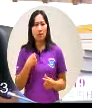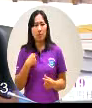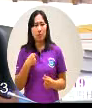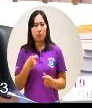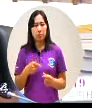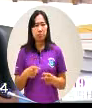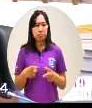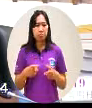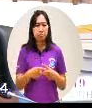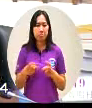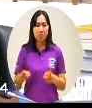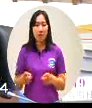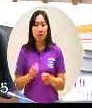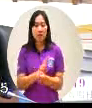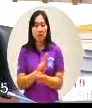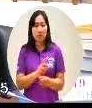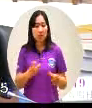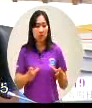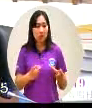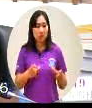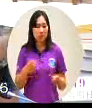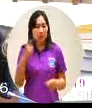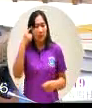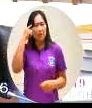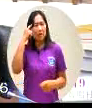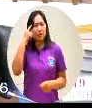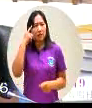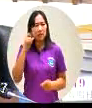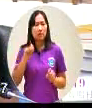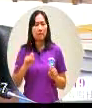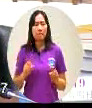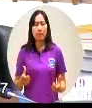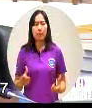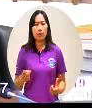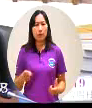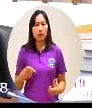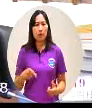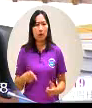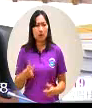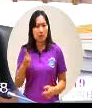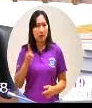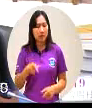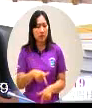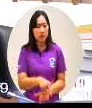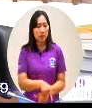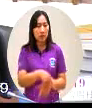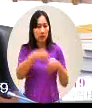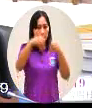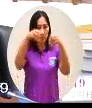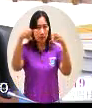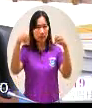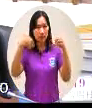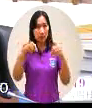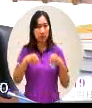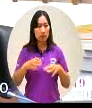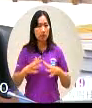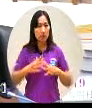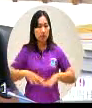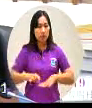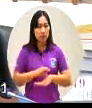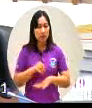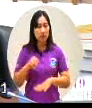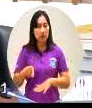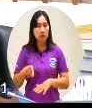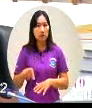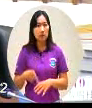些居民来讲，感觉一种无同款的感受吼。这一定要积极吼，透过南市啊一寡基金吼，啊是讲咱的即马。那个海